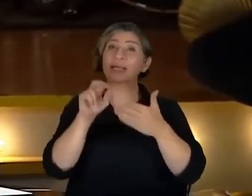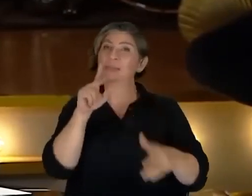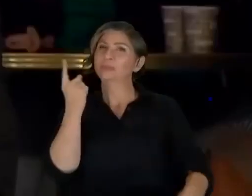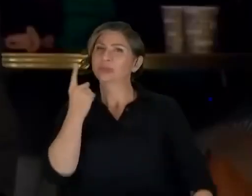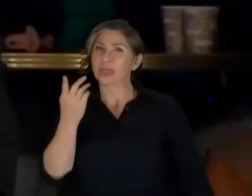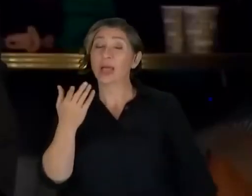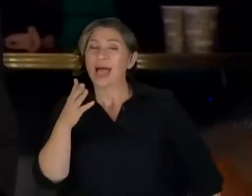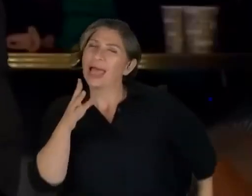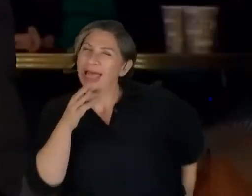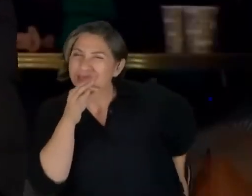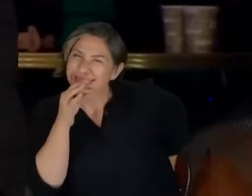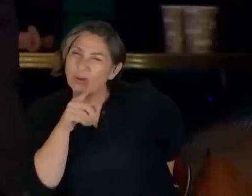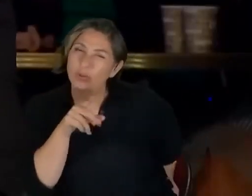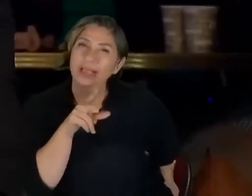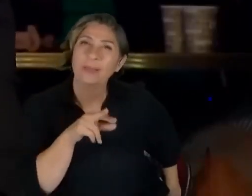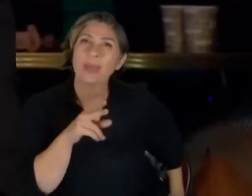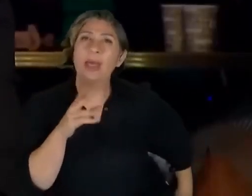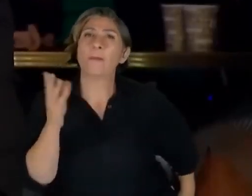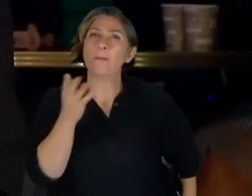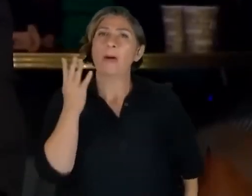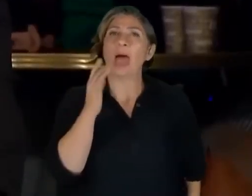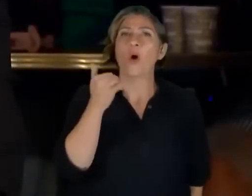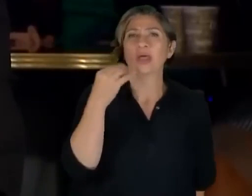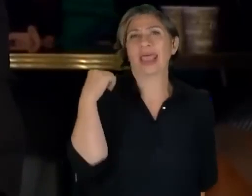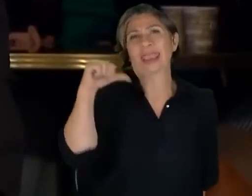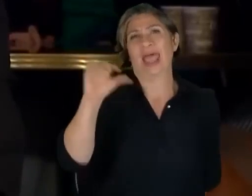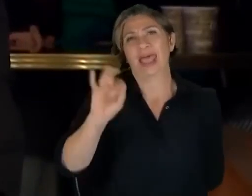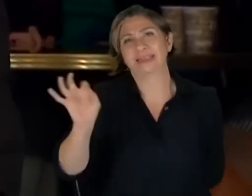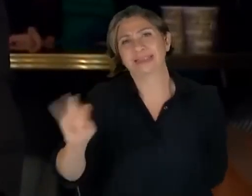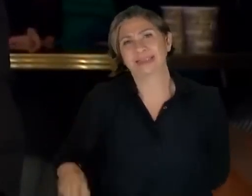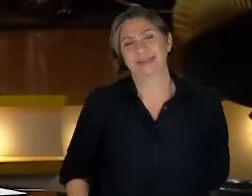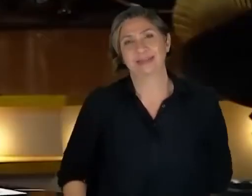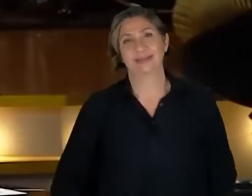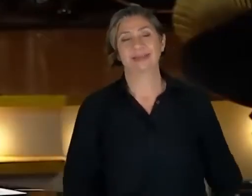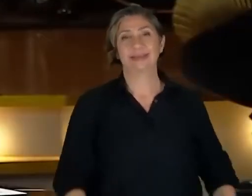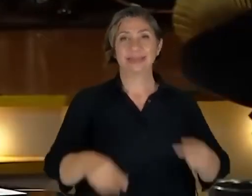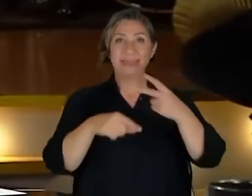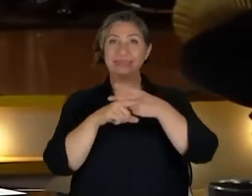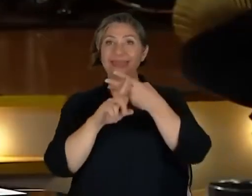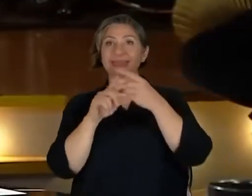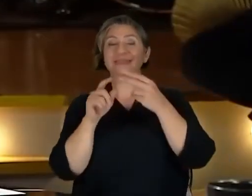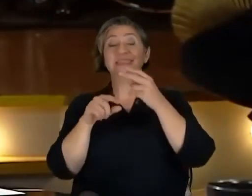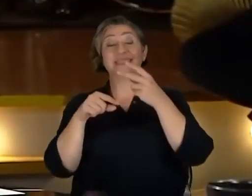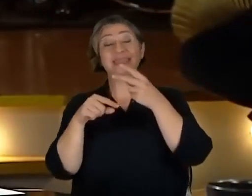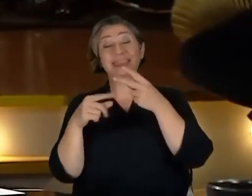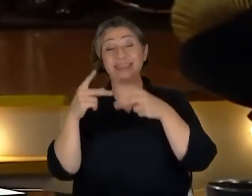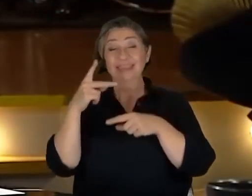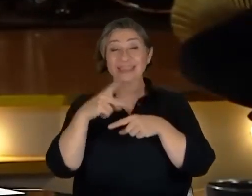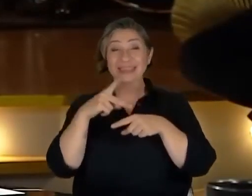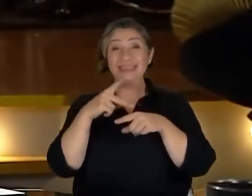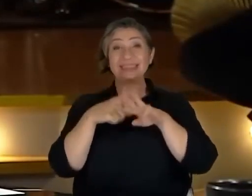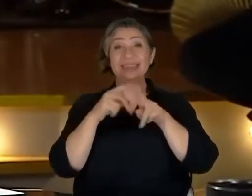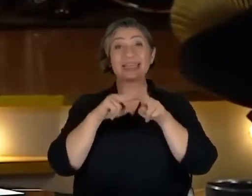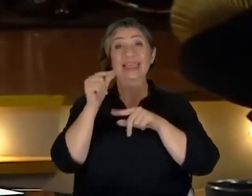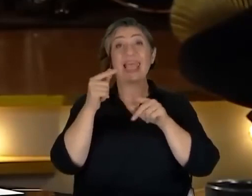aslında. Aslında öyle diyebiliriz. Evet, yani bayağı oyunu yeniden yazdı yani Zeki Enes. Çok da keyif oynadım.